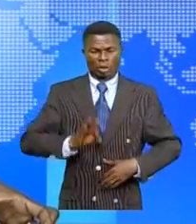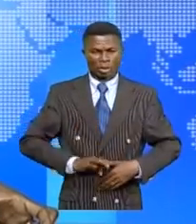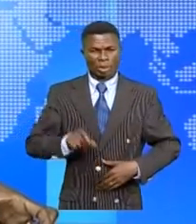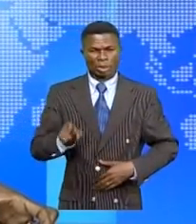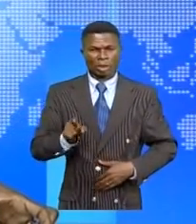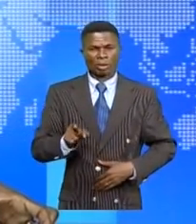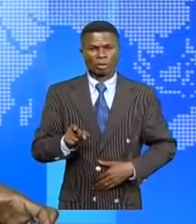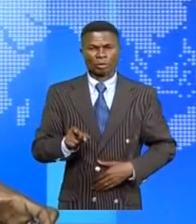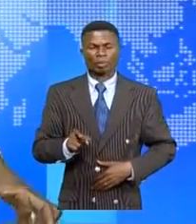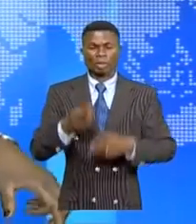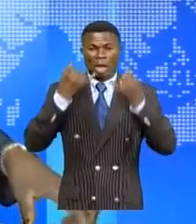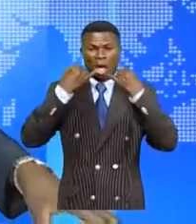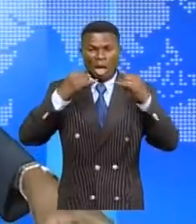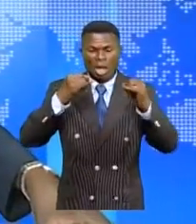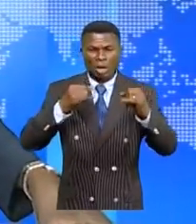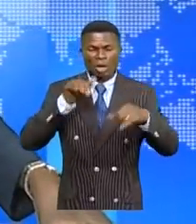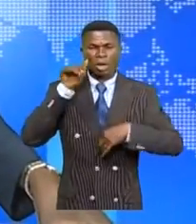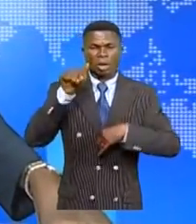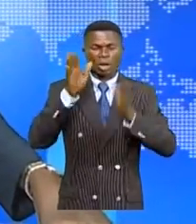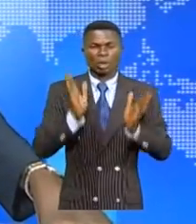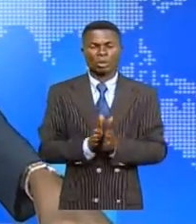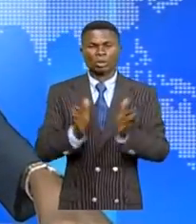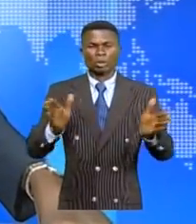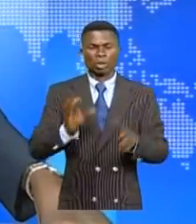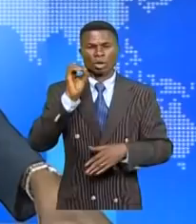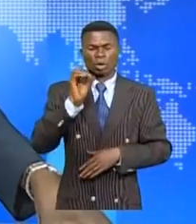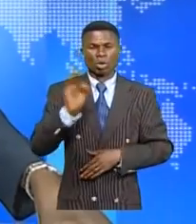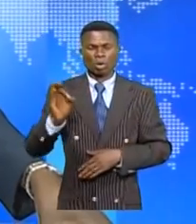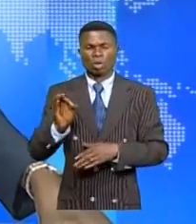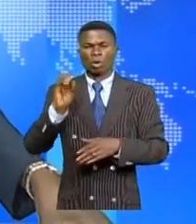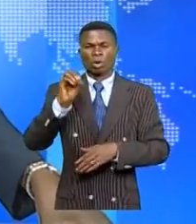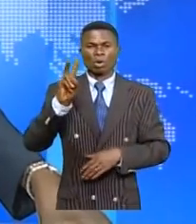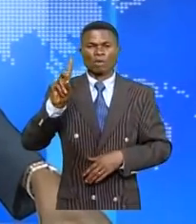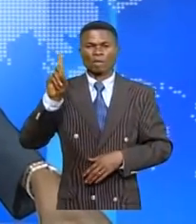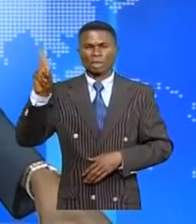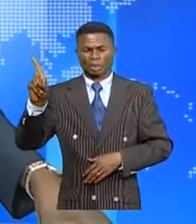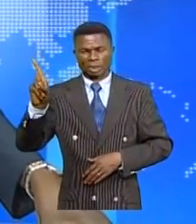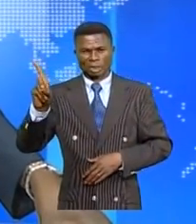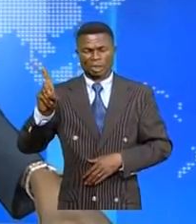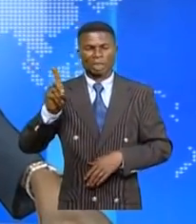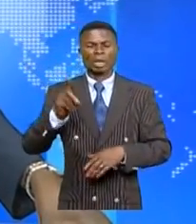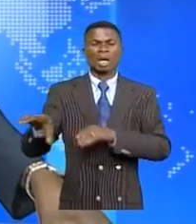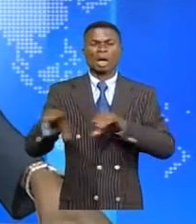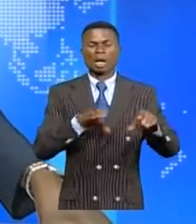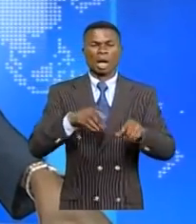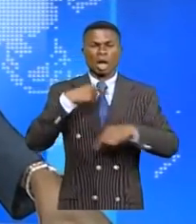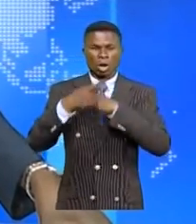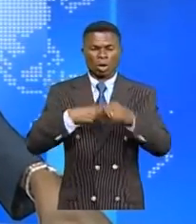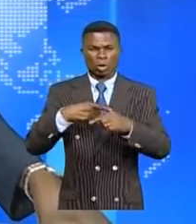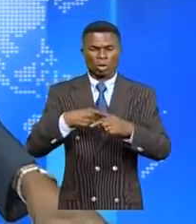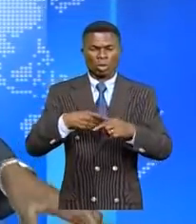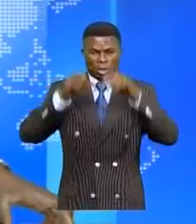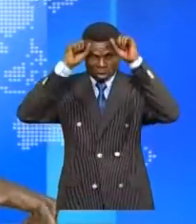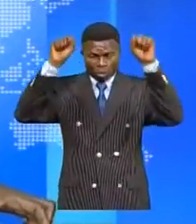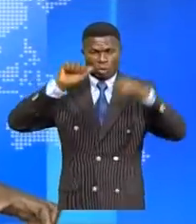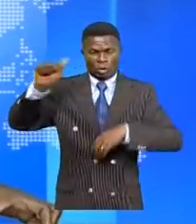Félix Tshisekedi. L'annonce a été faite par le directeur général de l'Office des voiries et drainages à l'occasion de la cérémonie de lancement par le président de